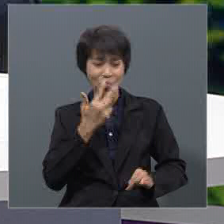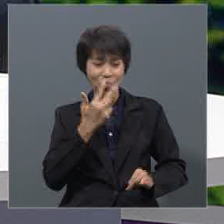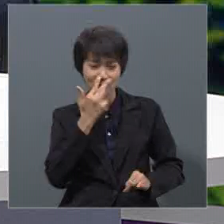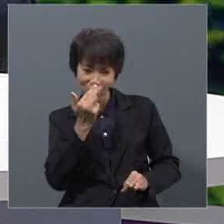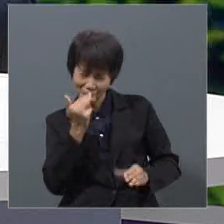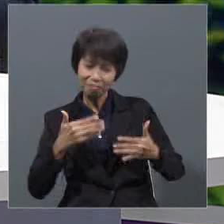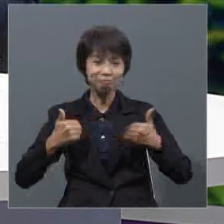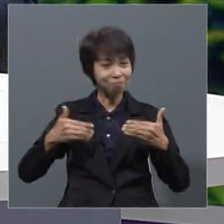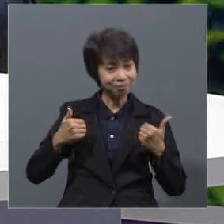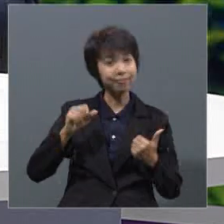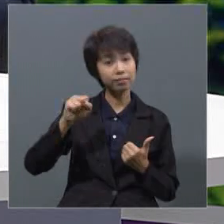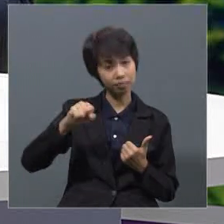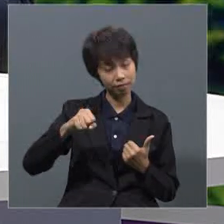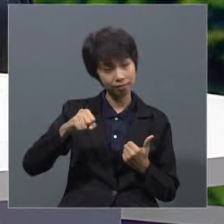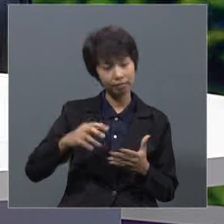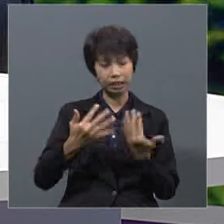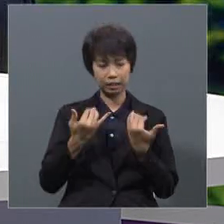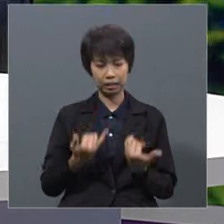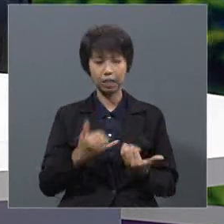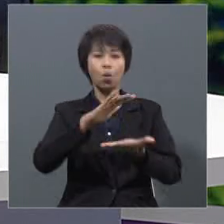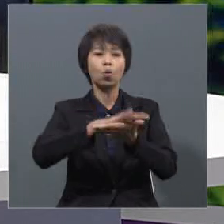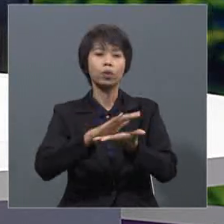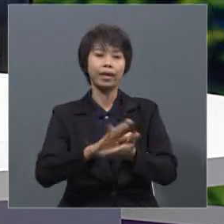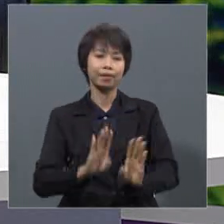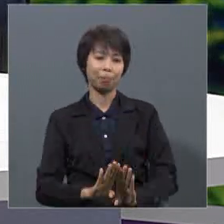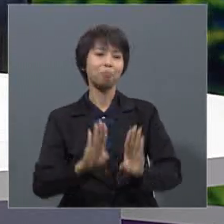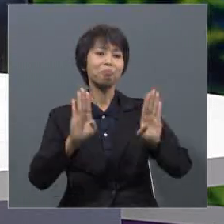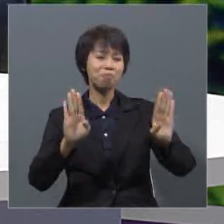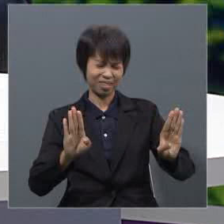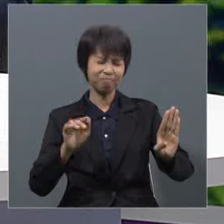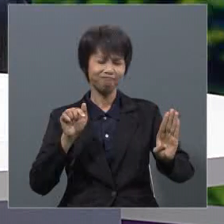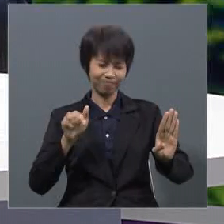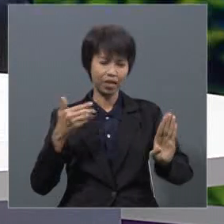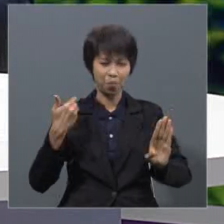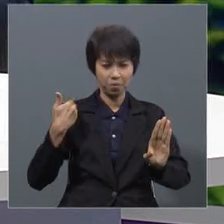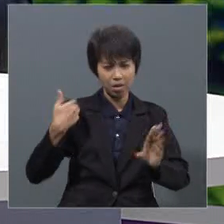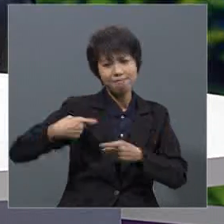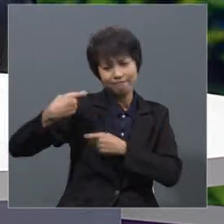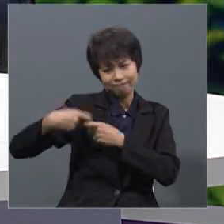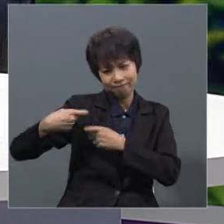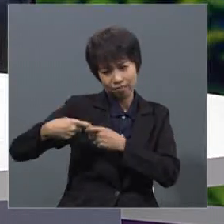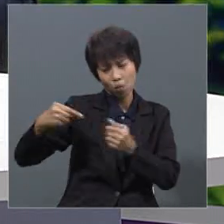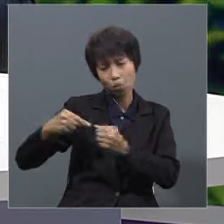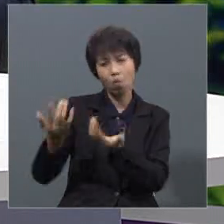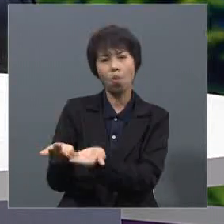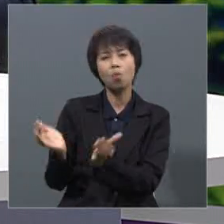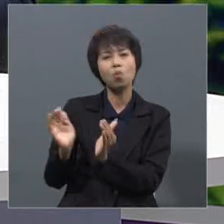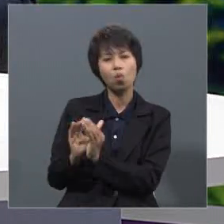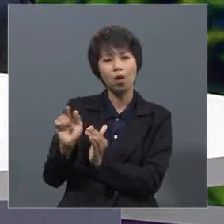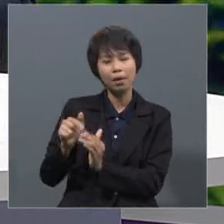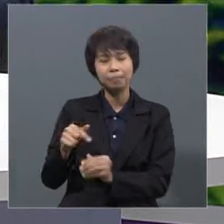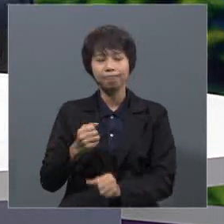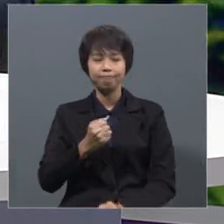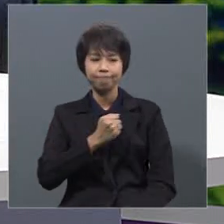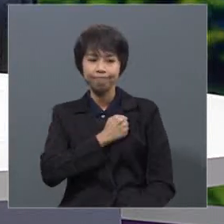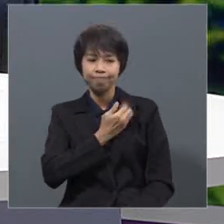นะครับแต่ก็ต้องยอมรับว่าเรื่องของเปิดเทอมเนี่ยในอีกแง่นึงมันก็มีความยากลำบากอยู่สำหรับบางครอบครัวเก็ต้องกัดฟันเหมือนกันเพราะ